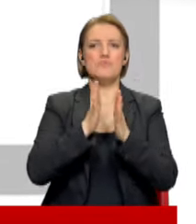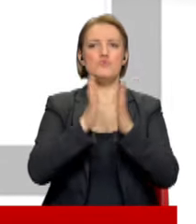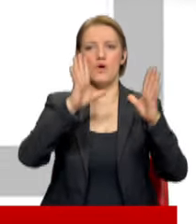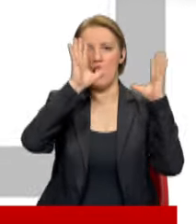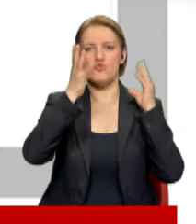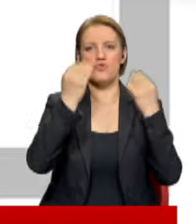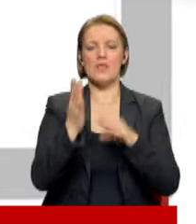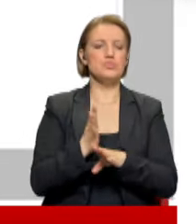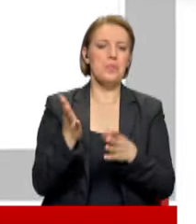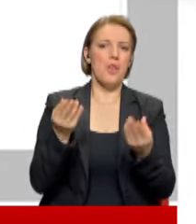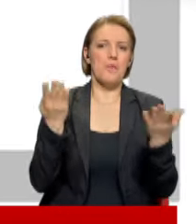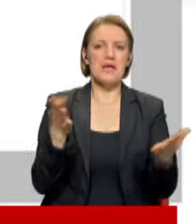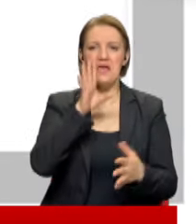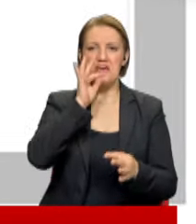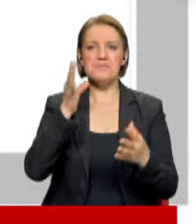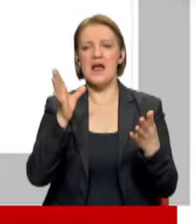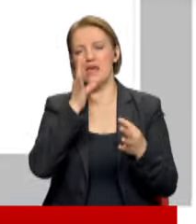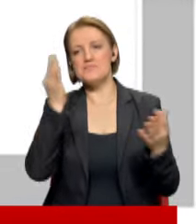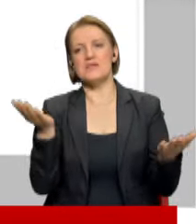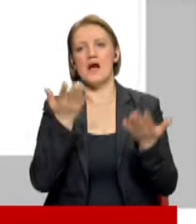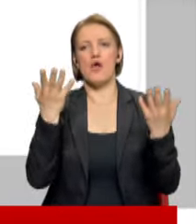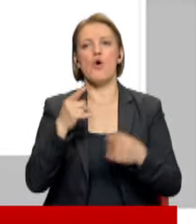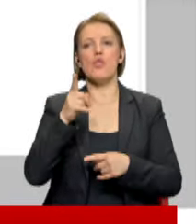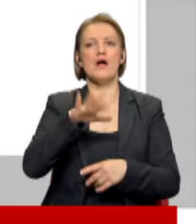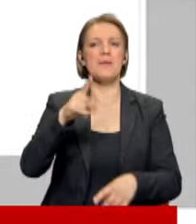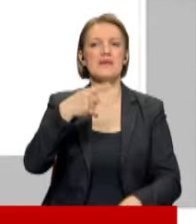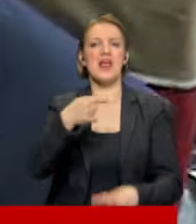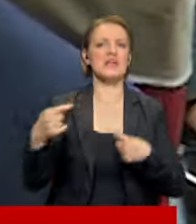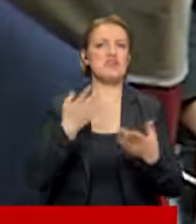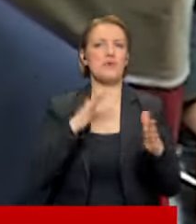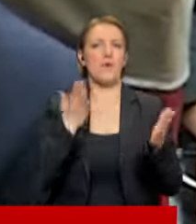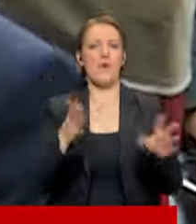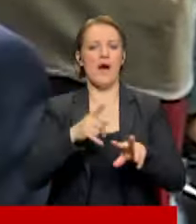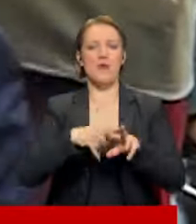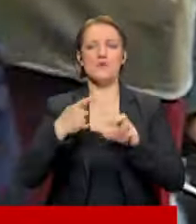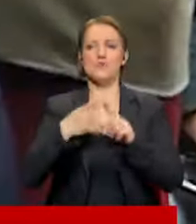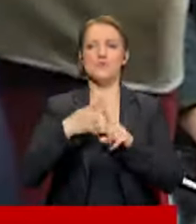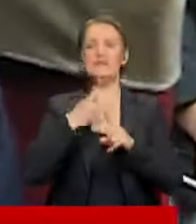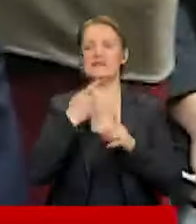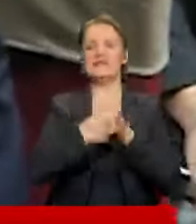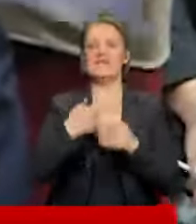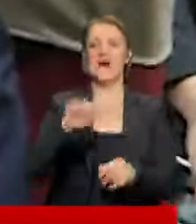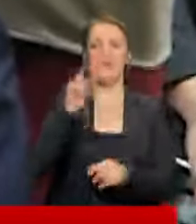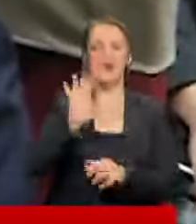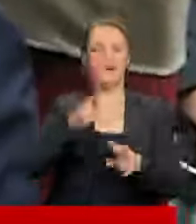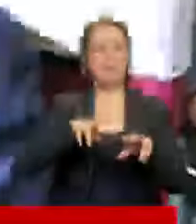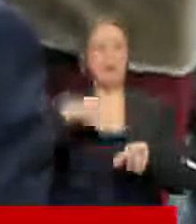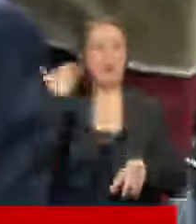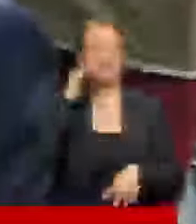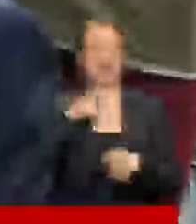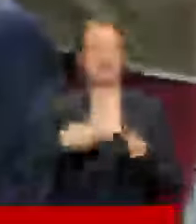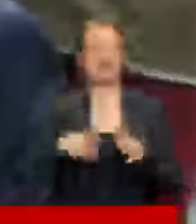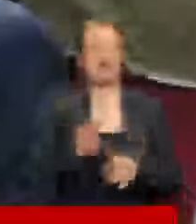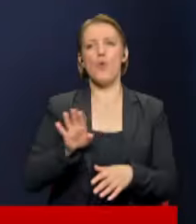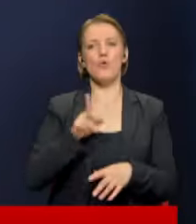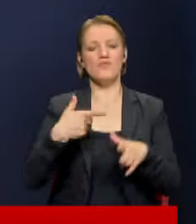dedi Neden olmasın Kimler Kimler oldu onlardan bir eksikleri yok Aytun Çıray İsim vermedi ama akşener'in oğlu Fatih